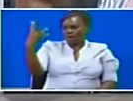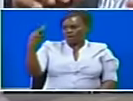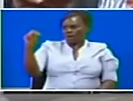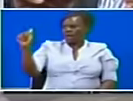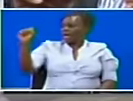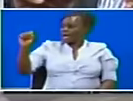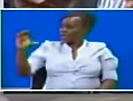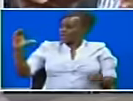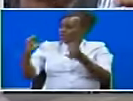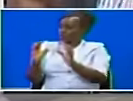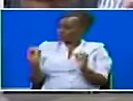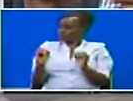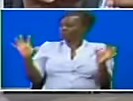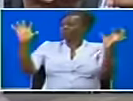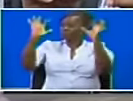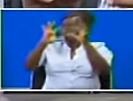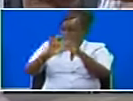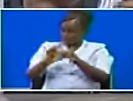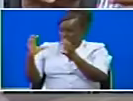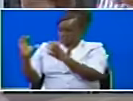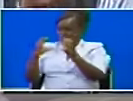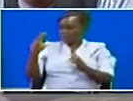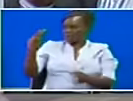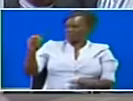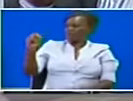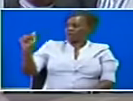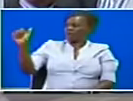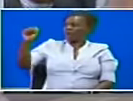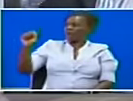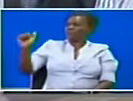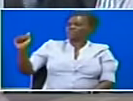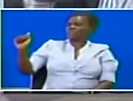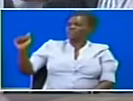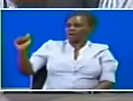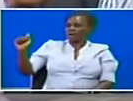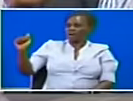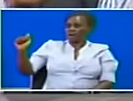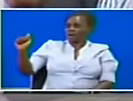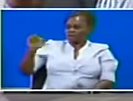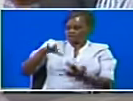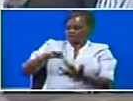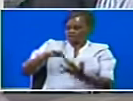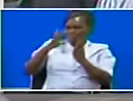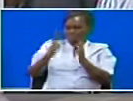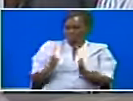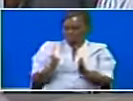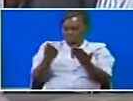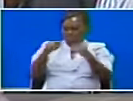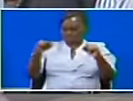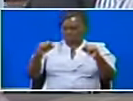si chama, ni muungano wa vyama. Na NASA atateua mkombezi wa kiti ya rais,